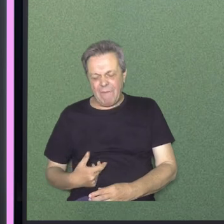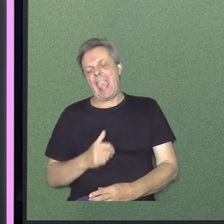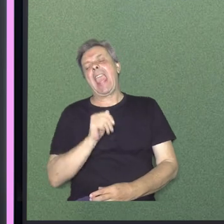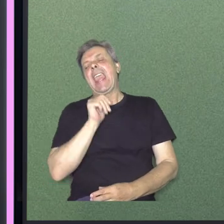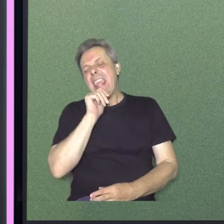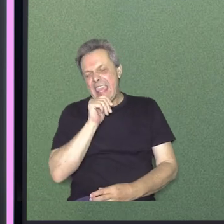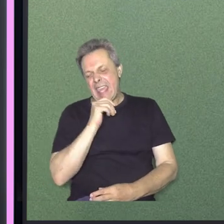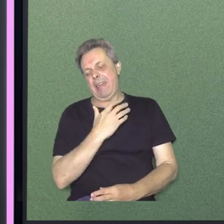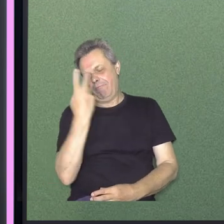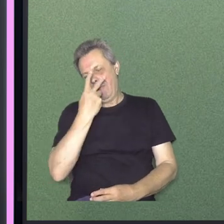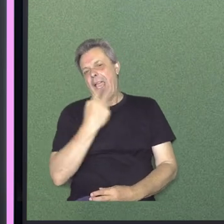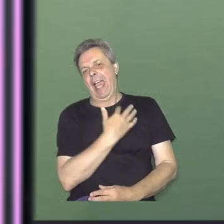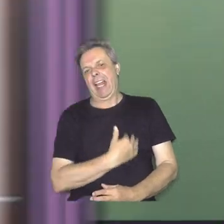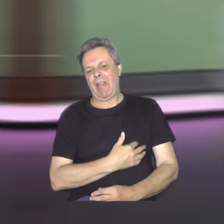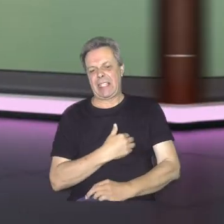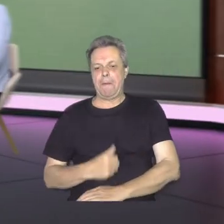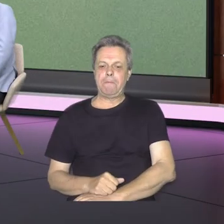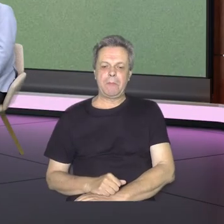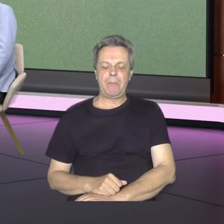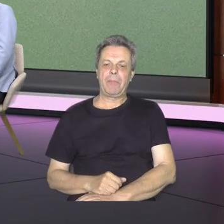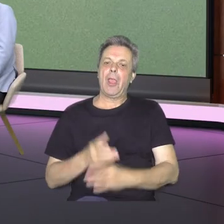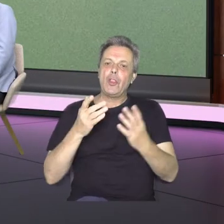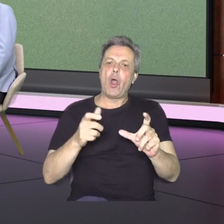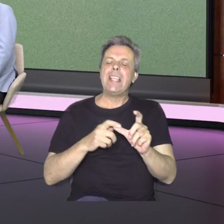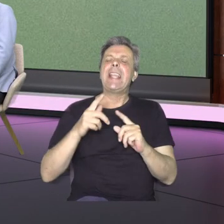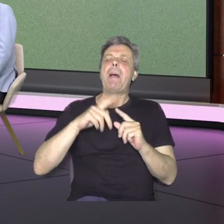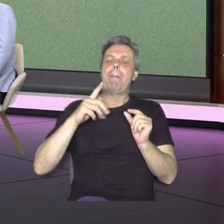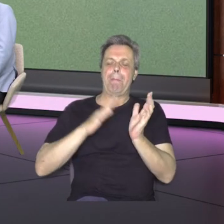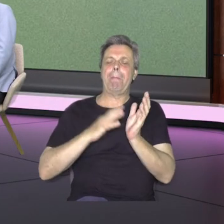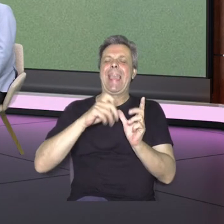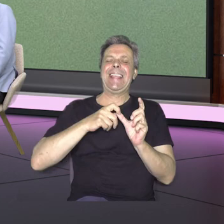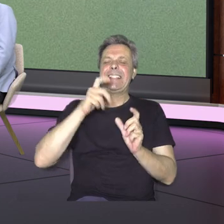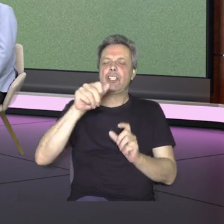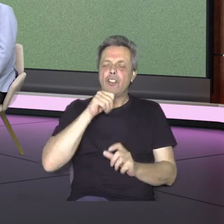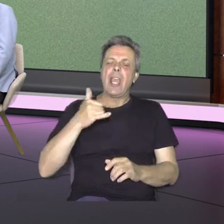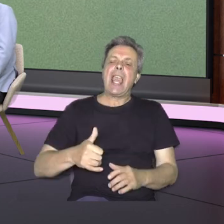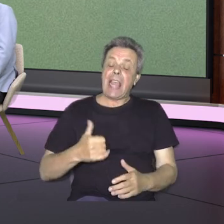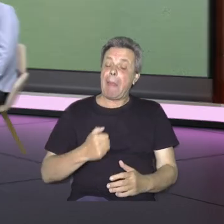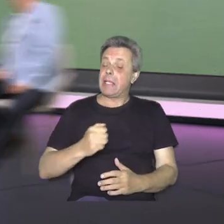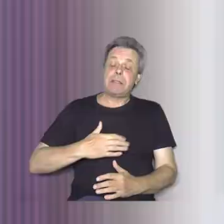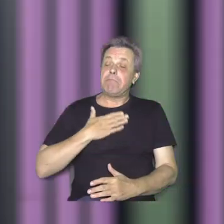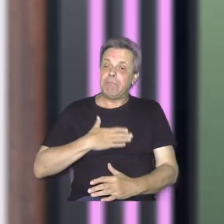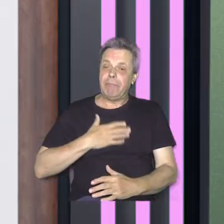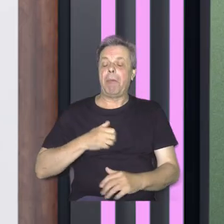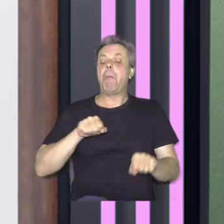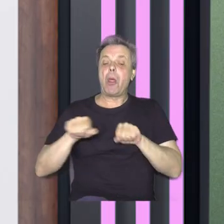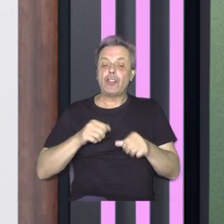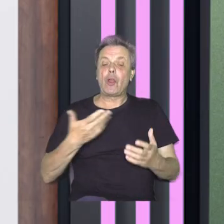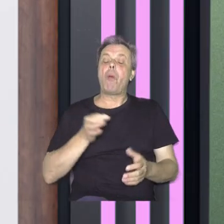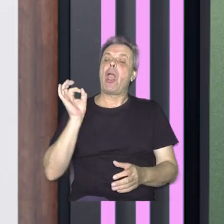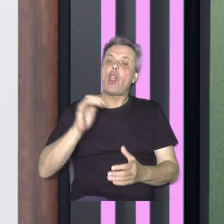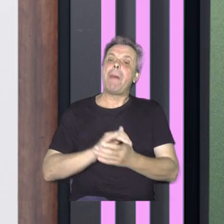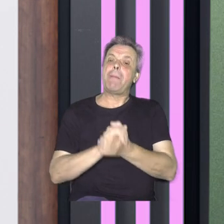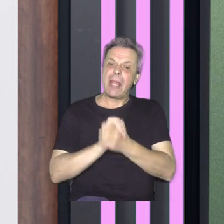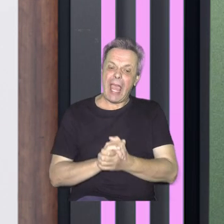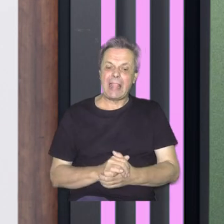federativne republike Jugoslavije i Republike Hrvatske. To je Stjepan Mesić i danas vrlo omiljeni političar kojim je